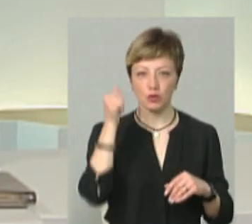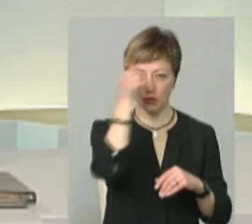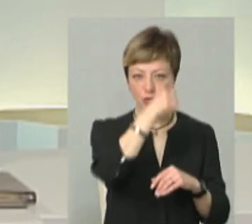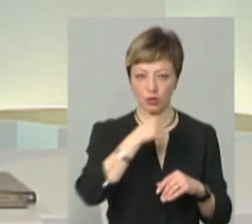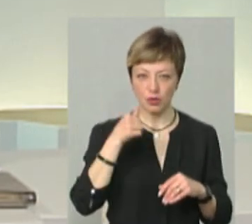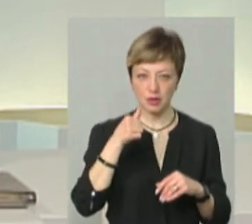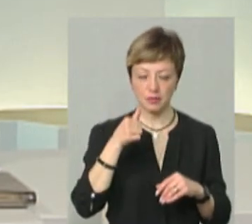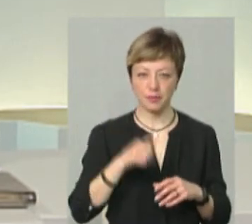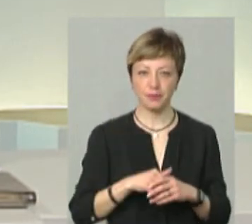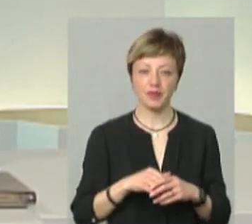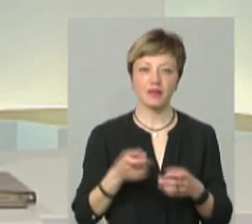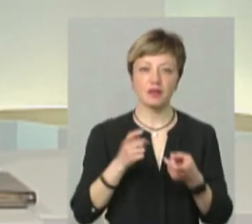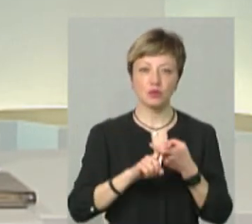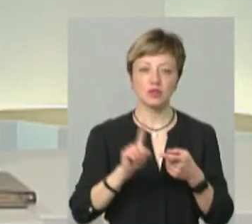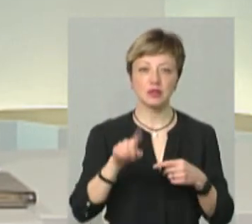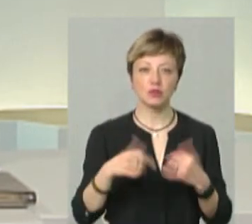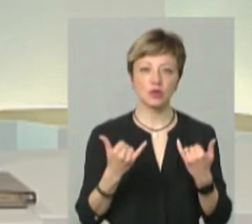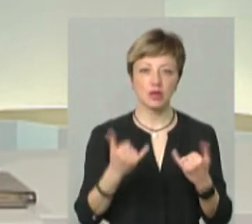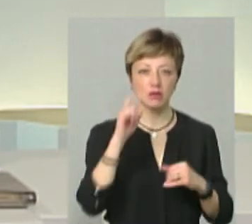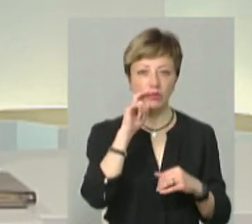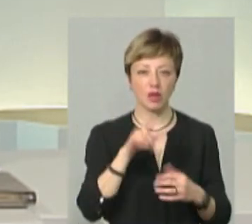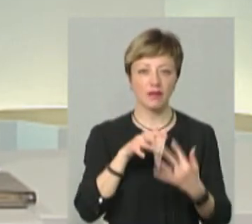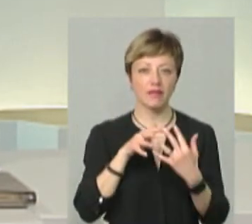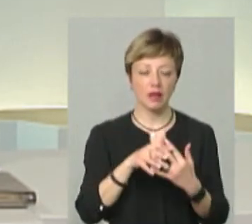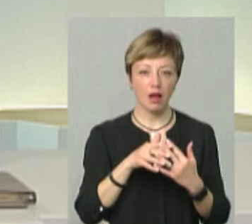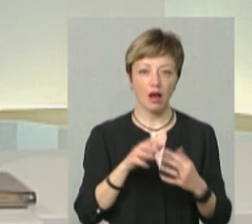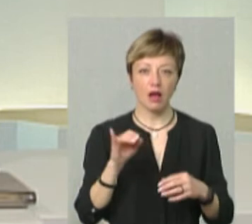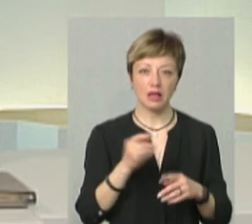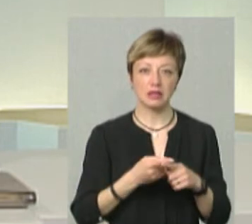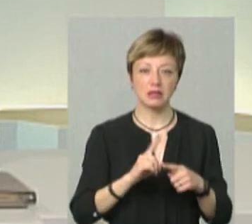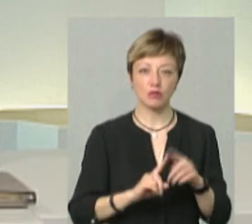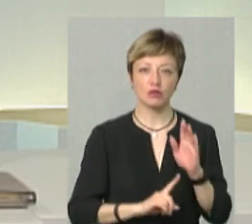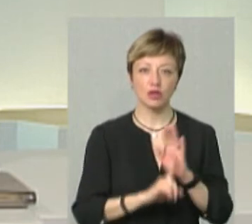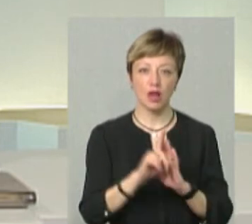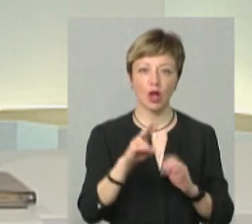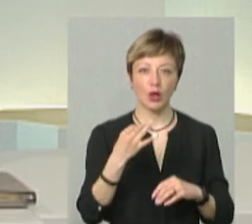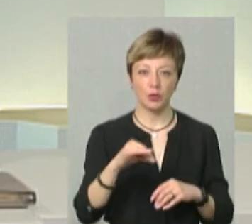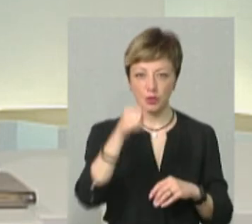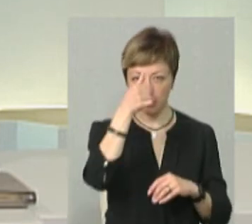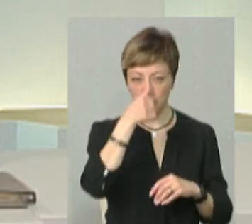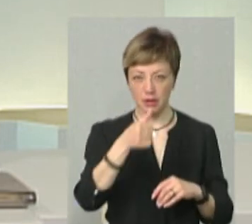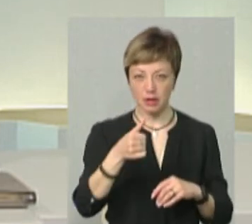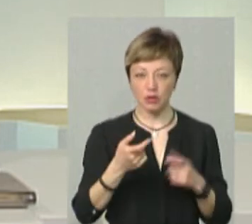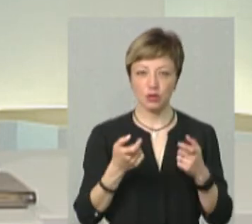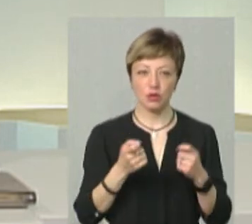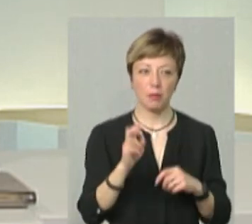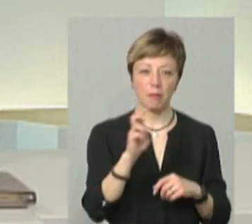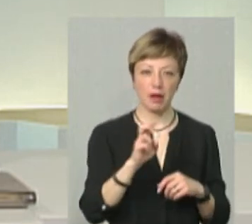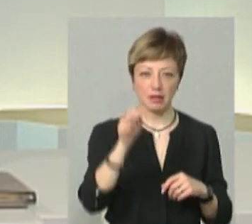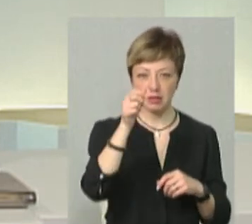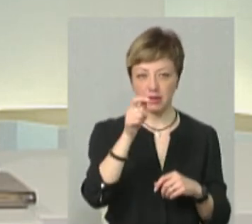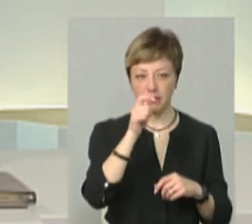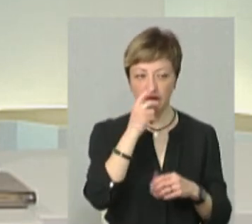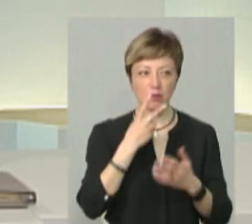році. В зв'язку з тим, що зараз в Україні йде війна, і це почалося з лютого місяця, трошки березень,